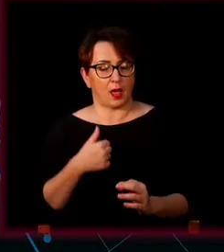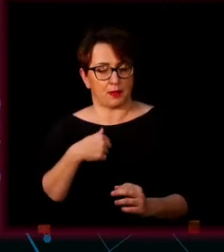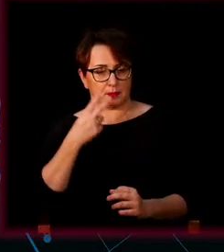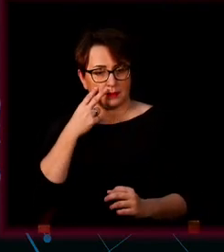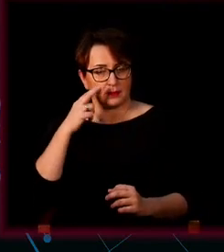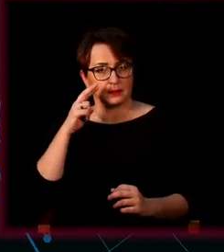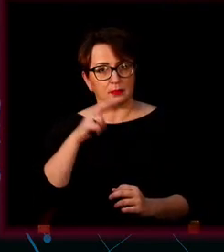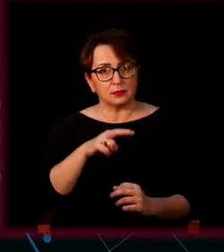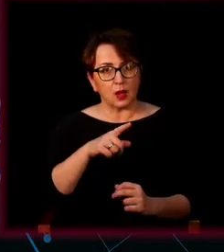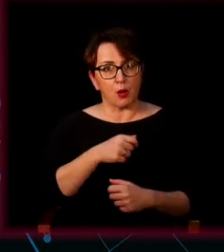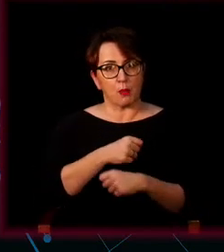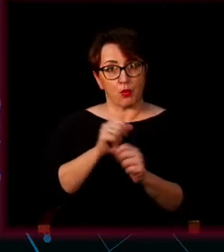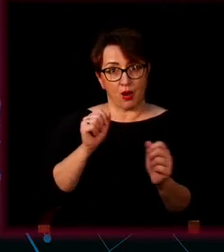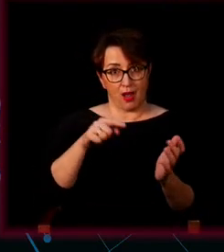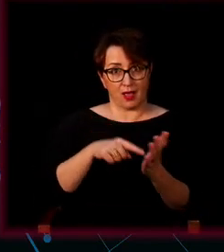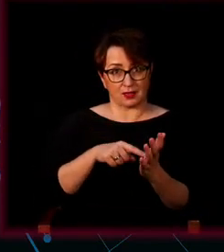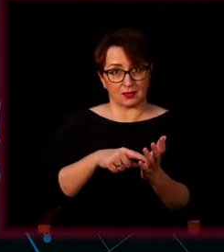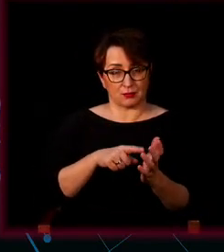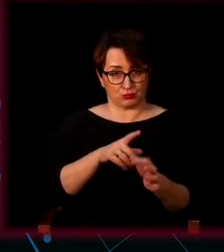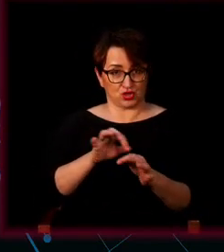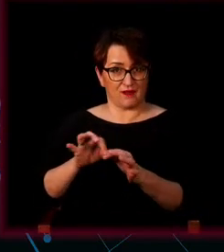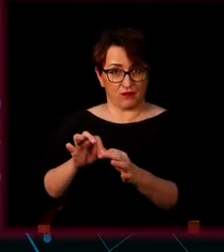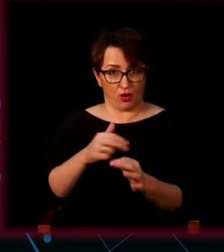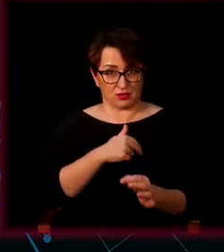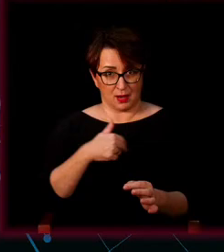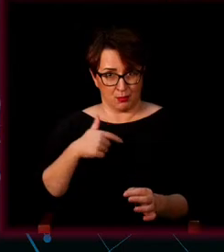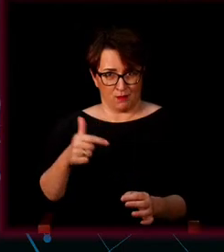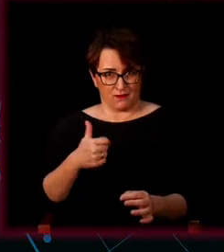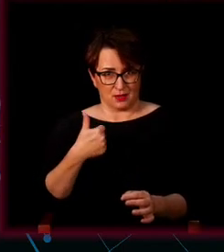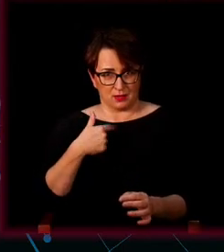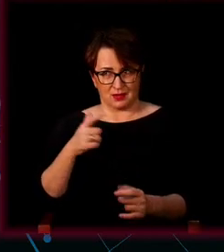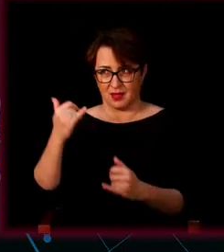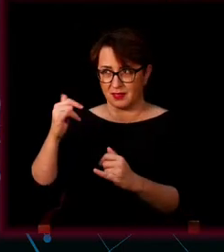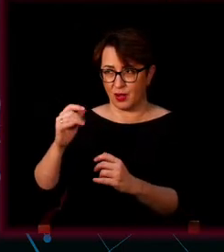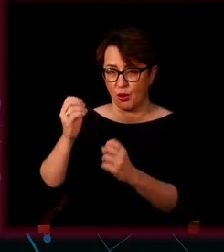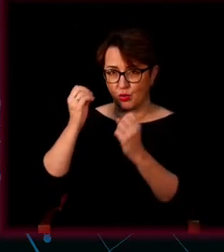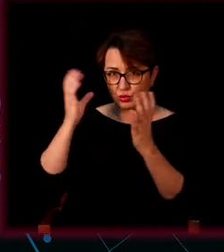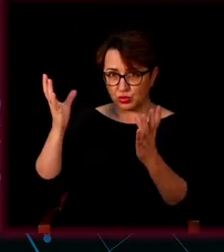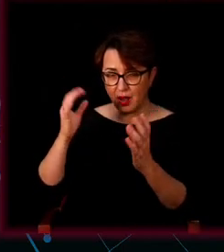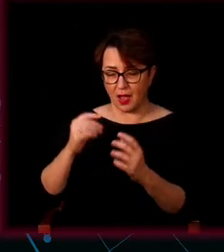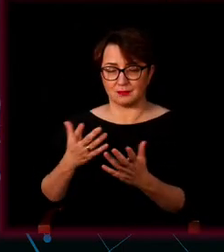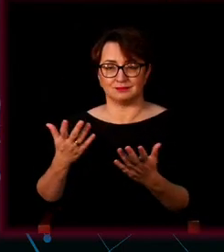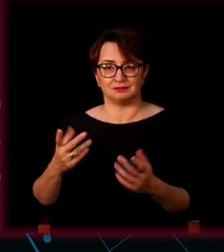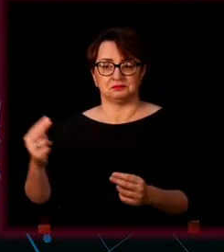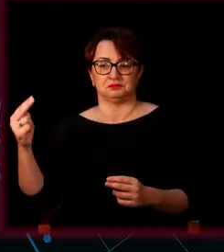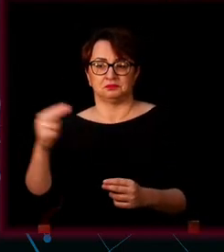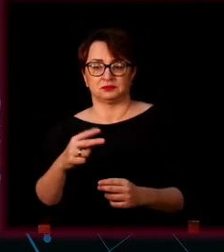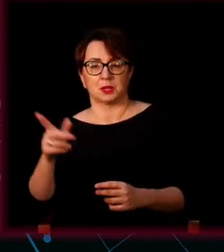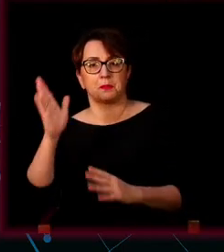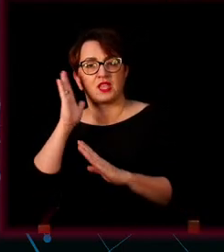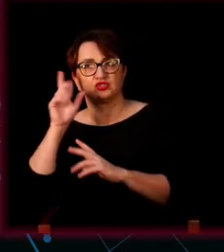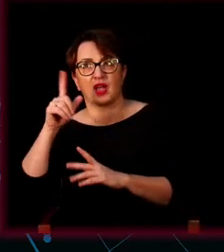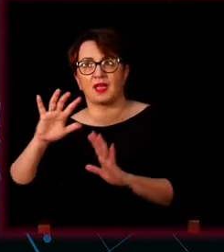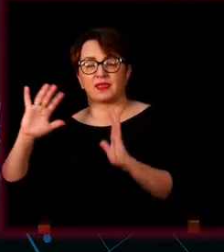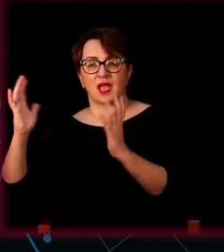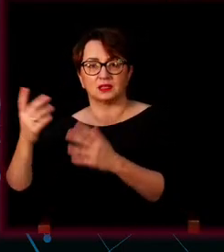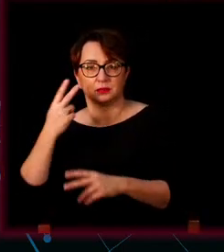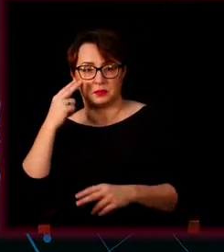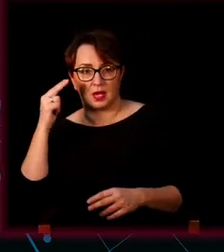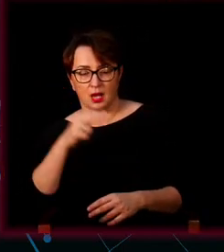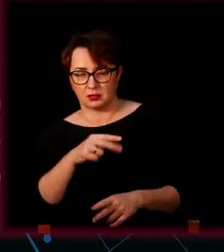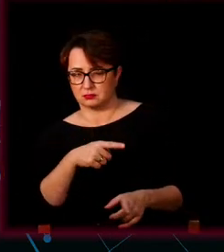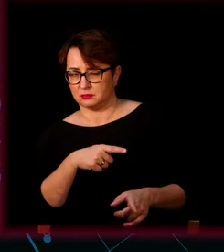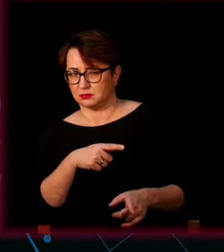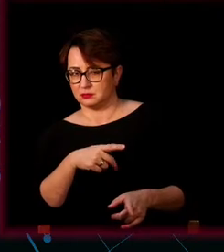postrzegamy tego bohatera, który miał być naszym przewodnikiem po tej odmiennej kulturze z punktu widzenia mieszkańca tej planety, który po